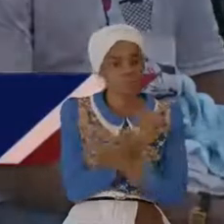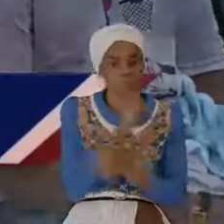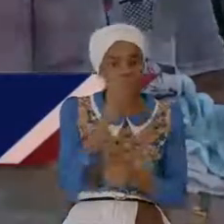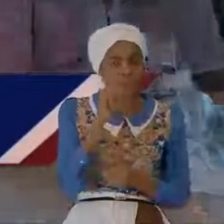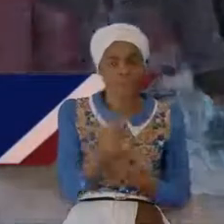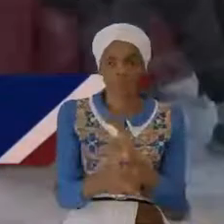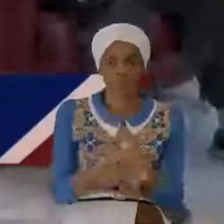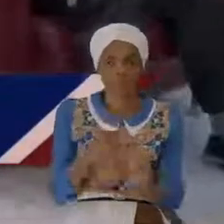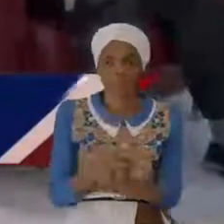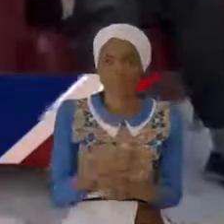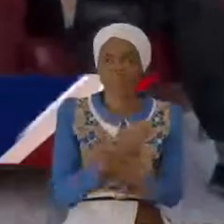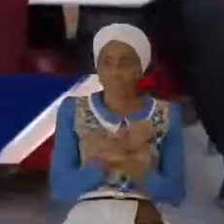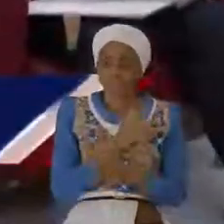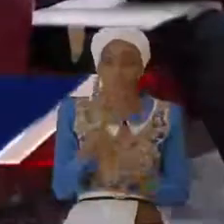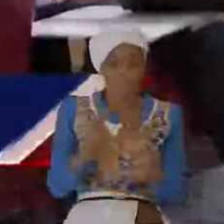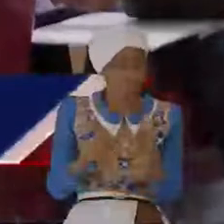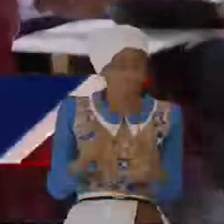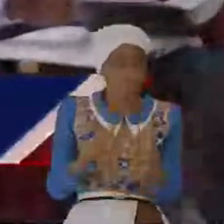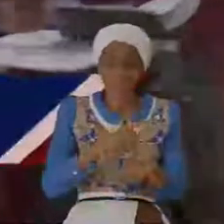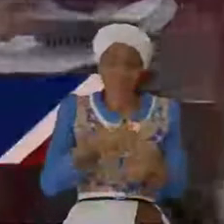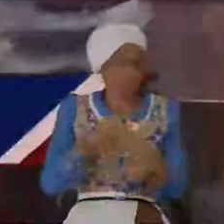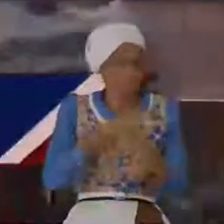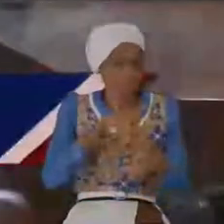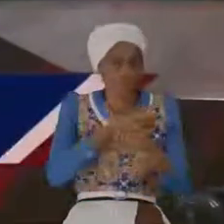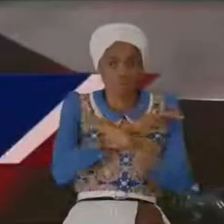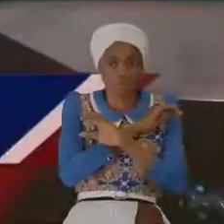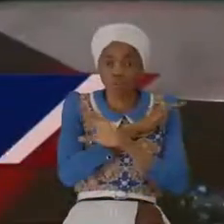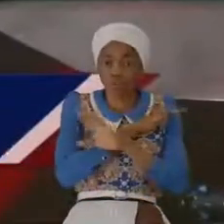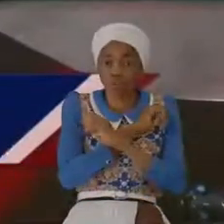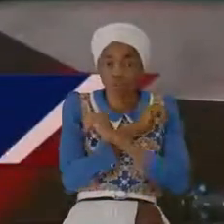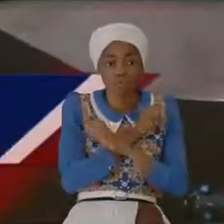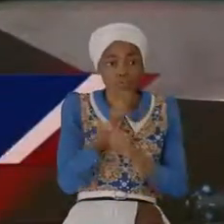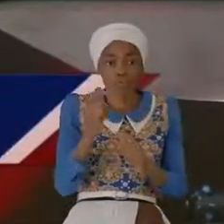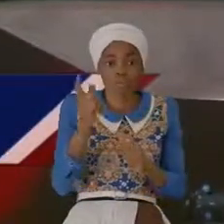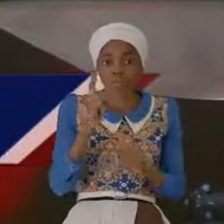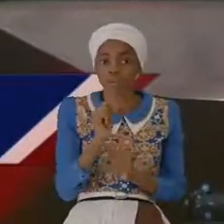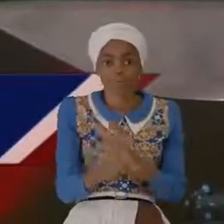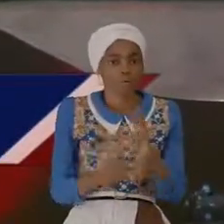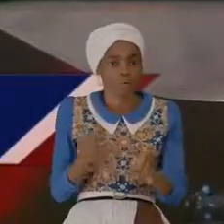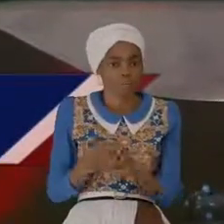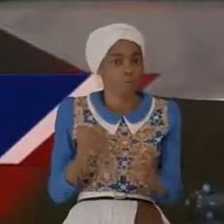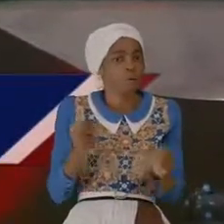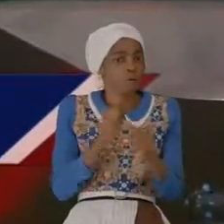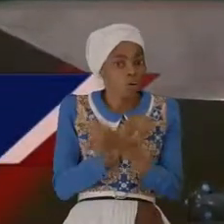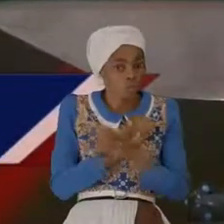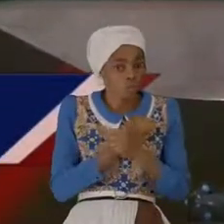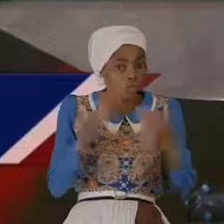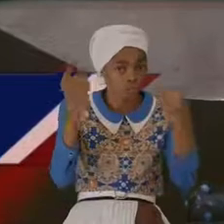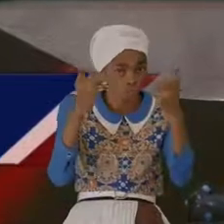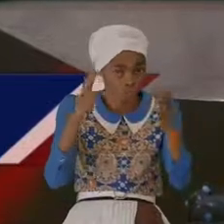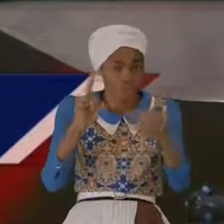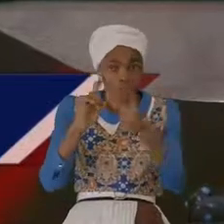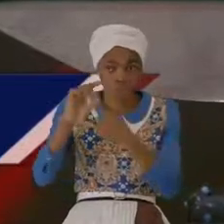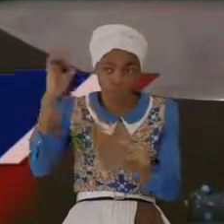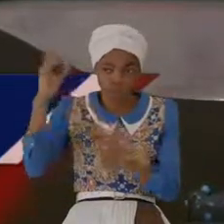N'aimez point le monde, aimez les gens, n'aimez point le monde, aimez les pécheurs pour